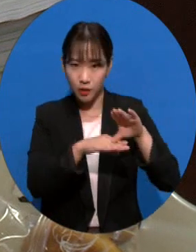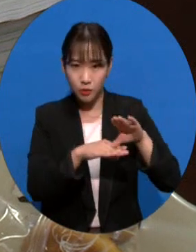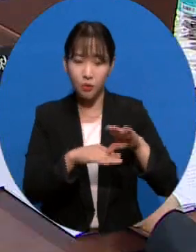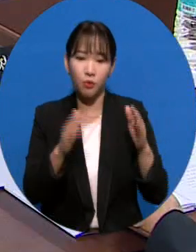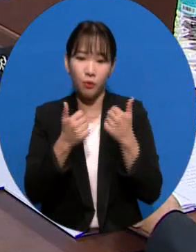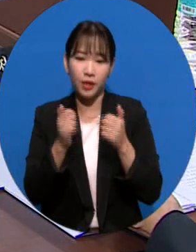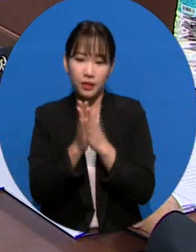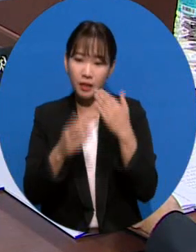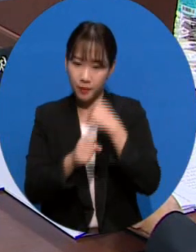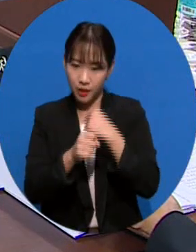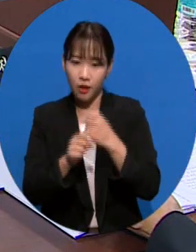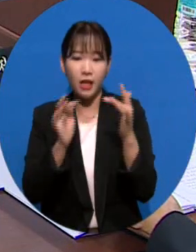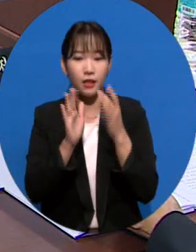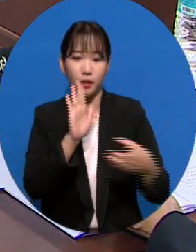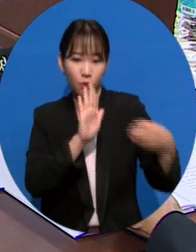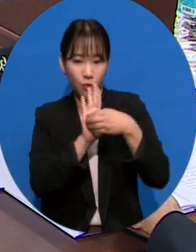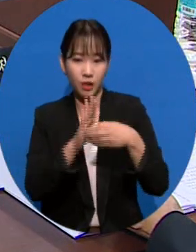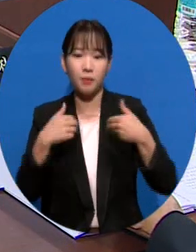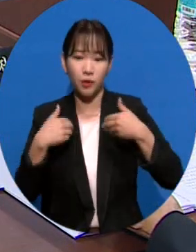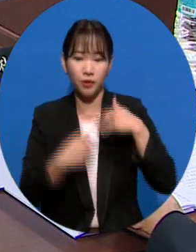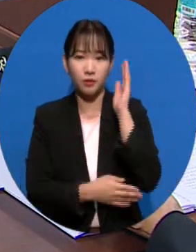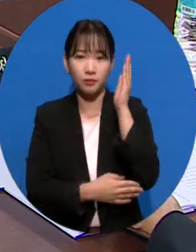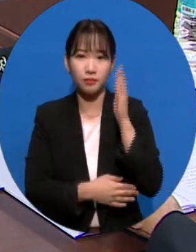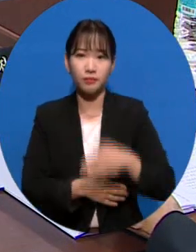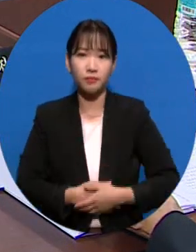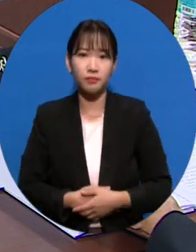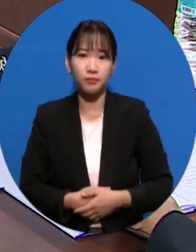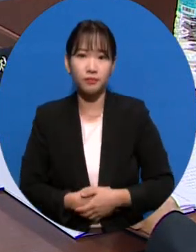회의록 작성 홈페이지 공개 등도 해야 한다고 주장했습니다